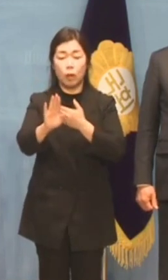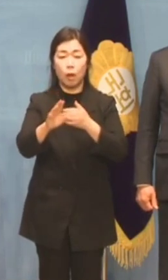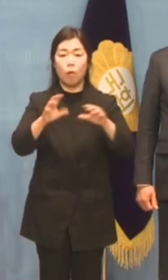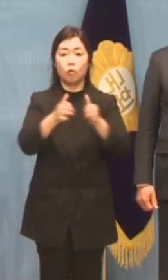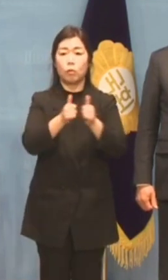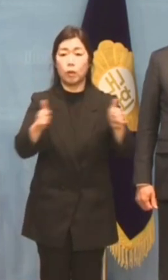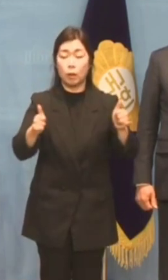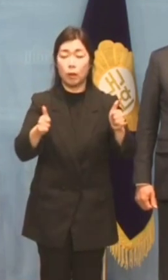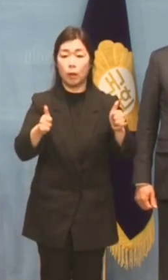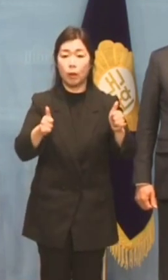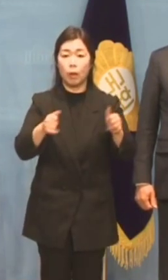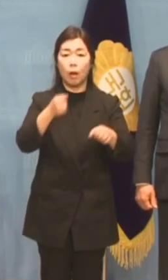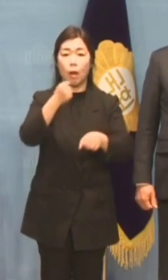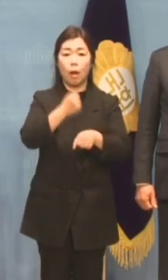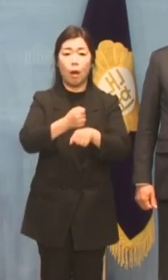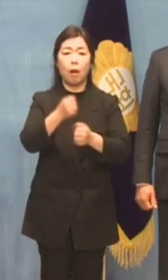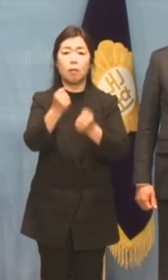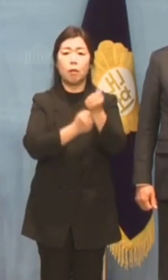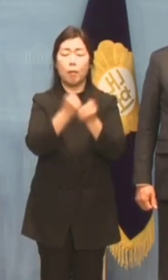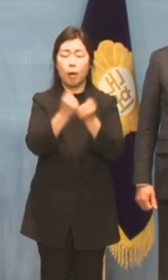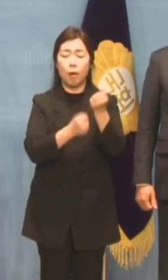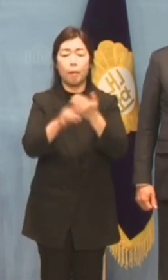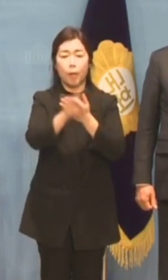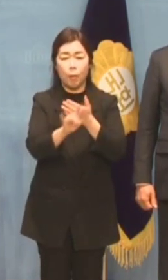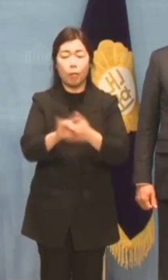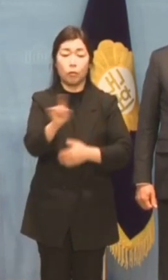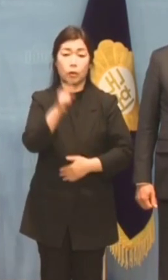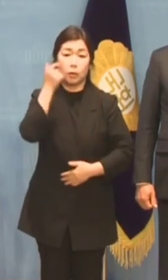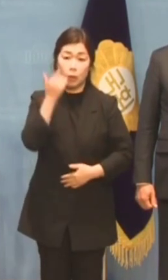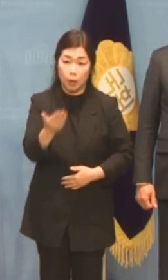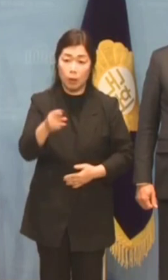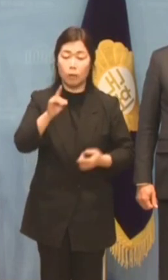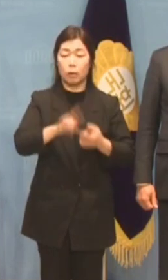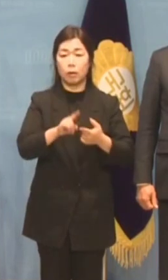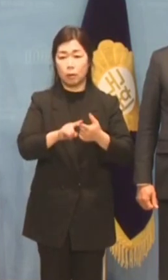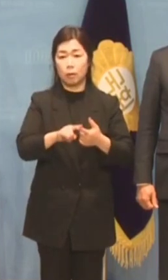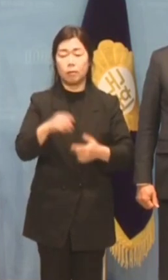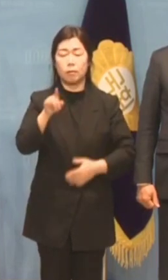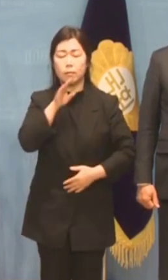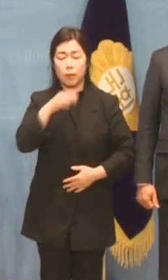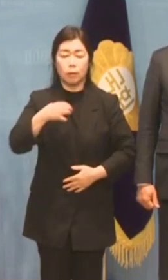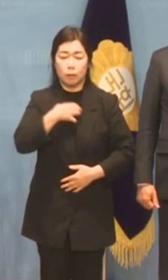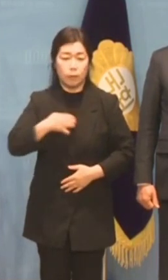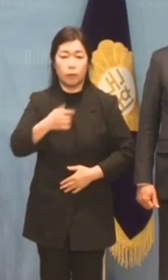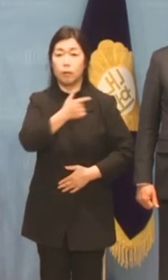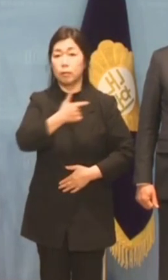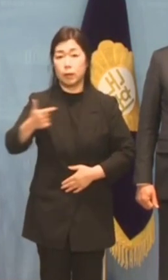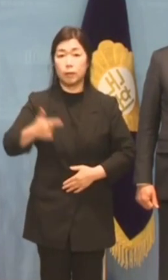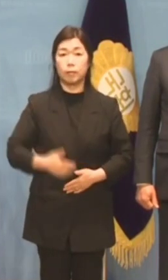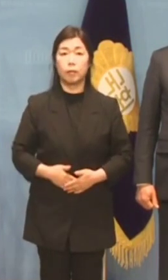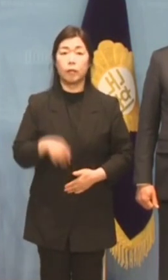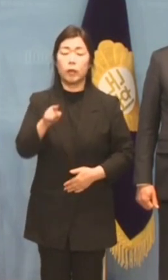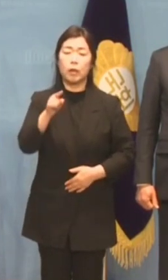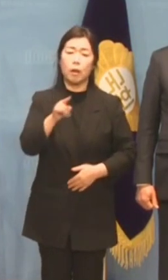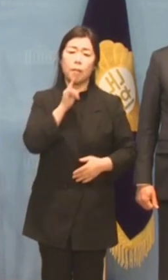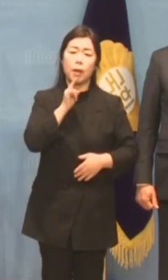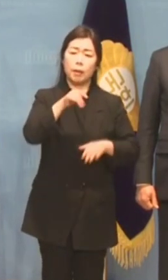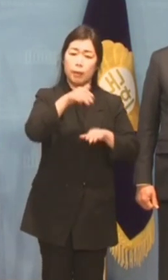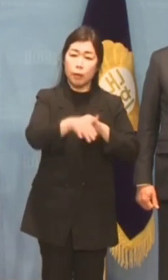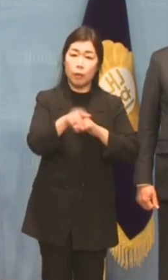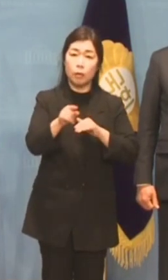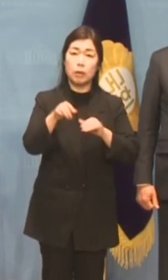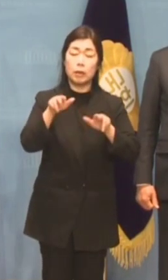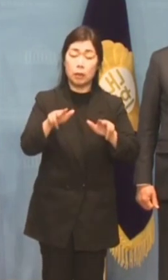무엇이라고 해명할 것인지, 무엇이라고 변명할 것인지 참 걱정되는 부분입니다. 그